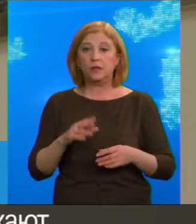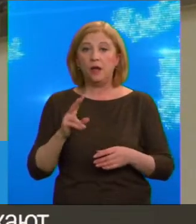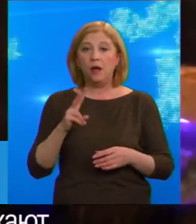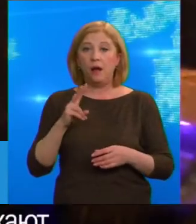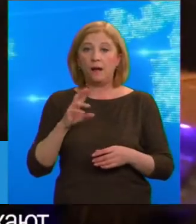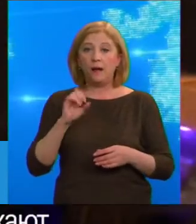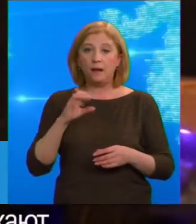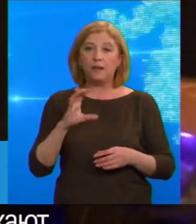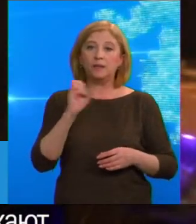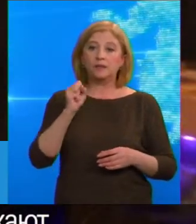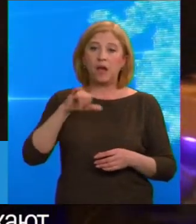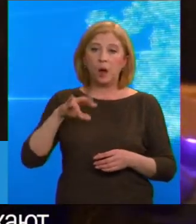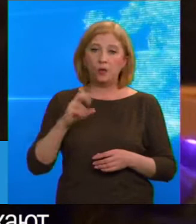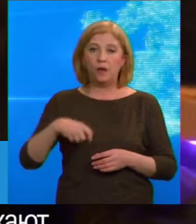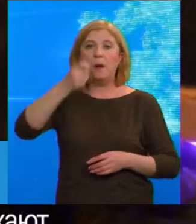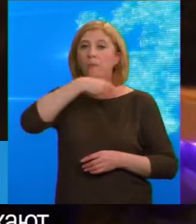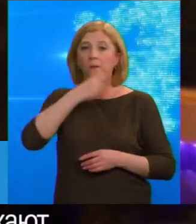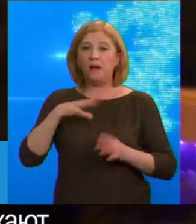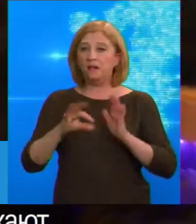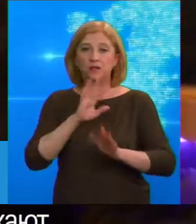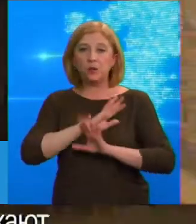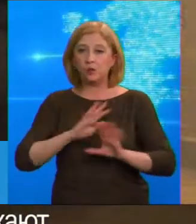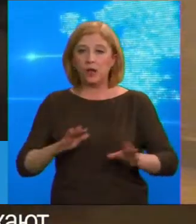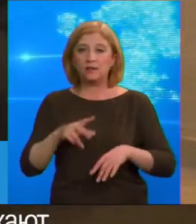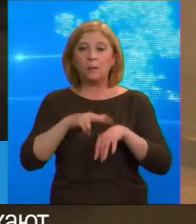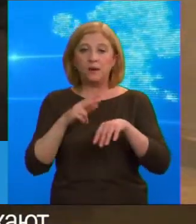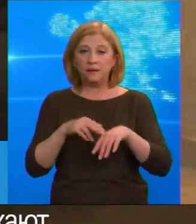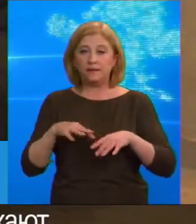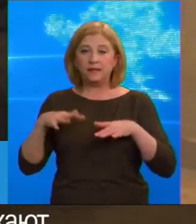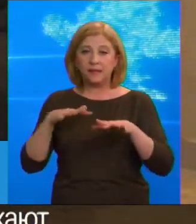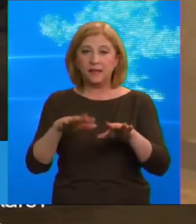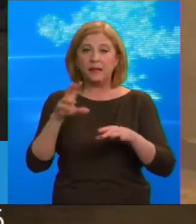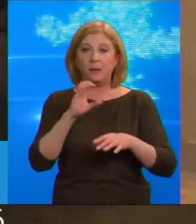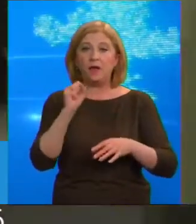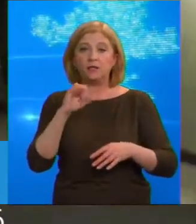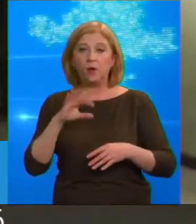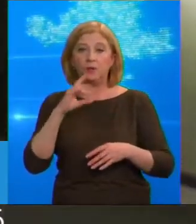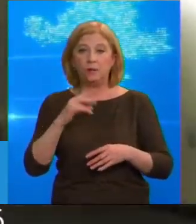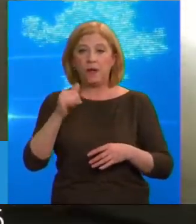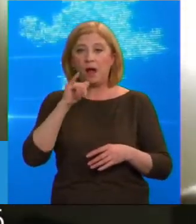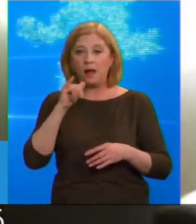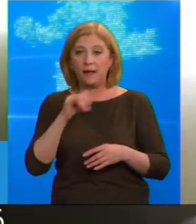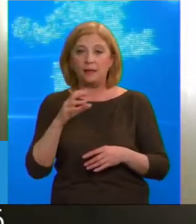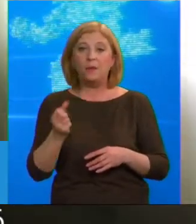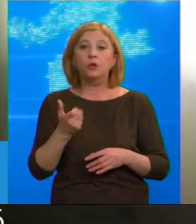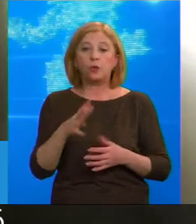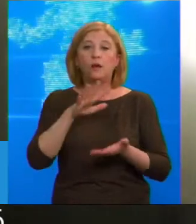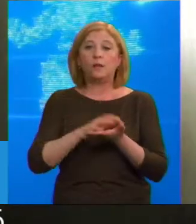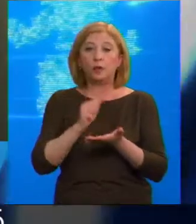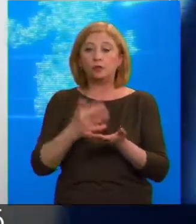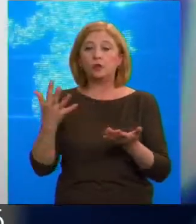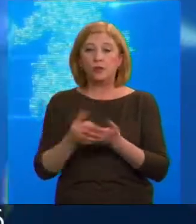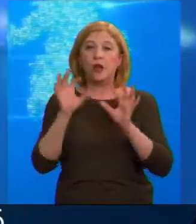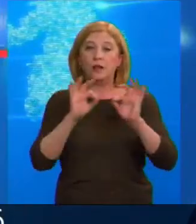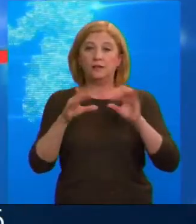кальянной и сауне. Попариться не удастся. Полицейские провели рейд по саунам и кальянным. Сколько нарушителей нашли, расскажем в